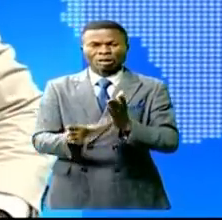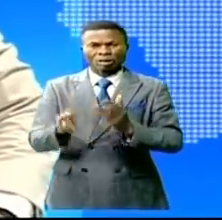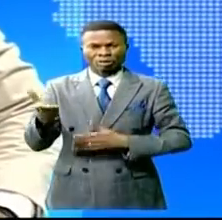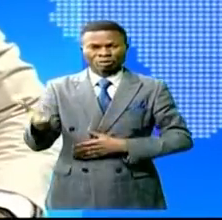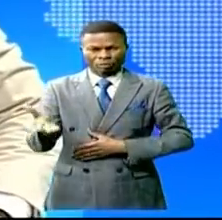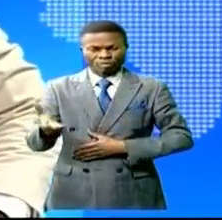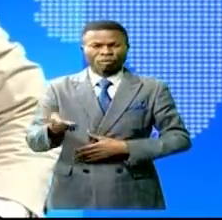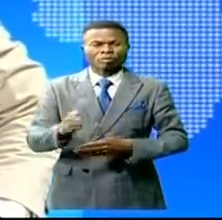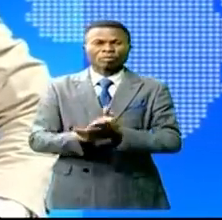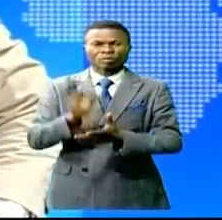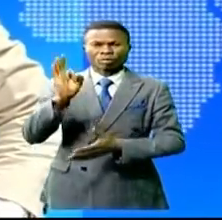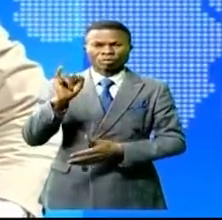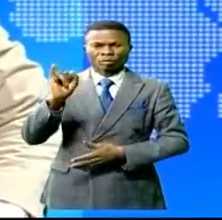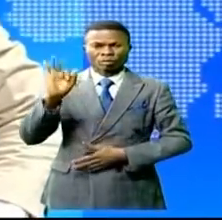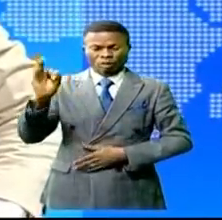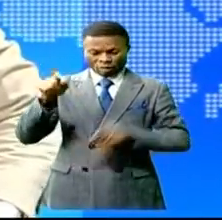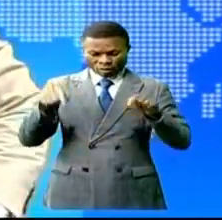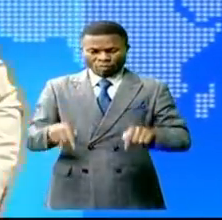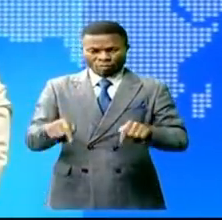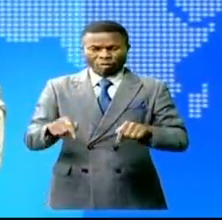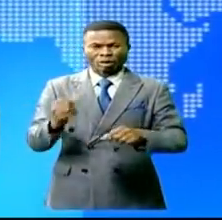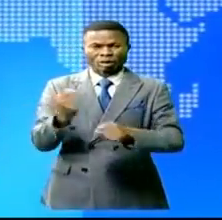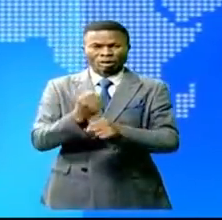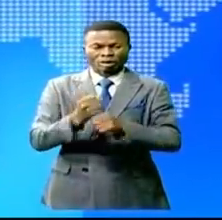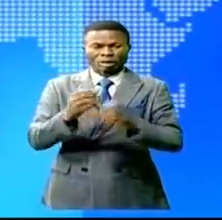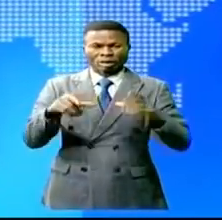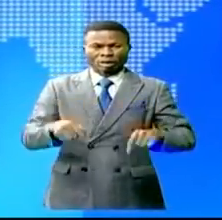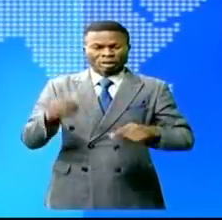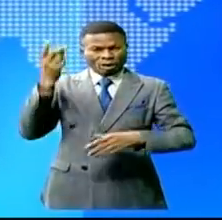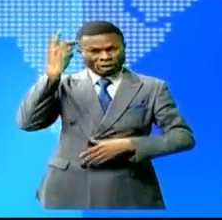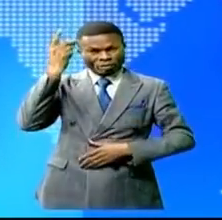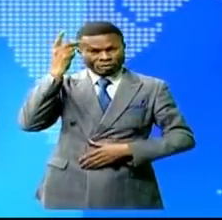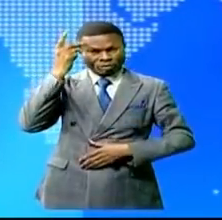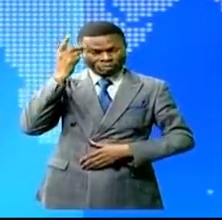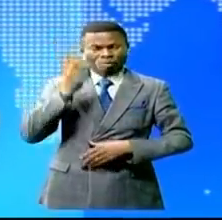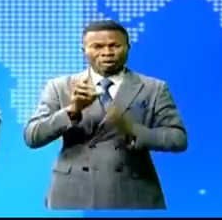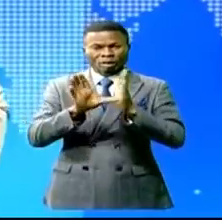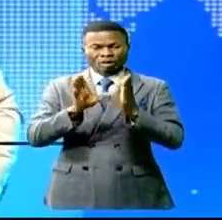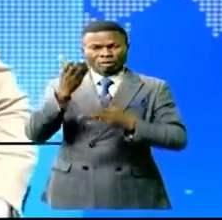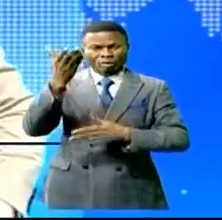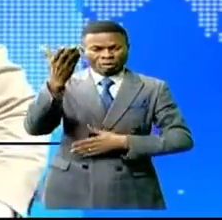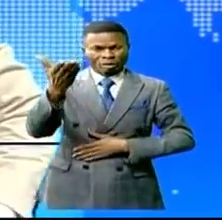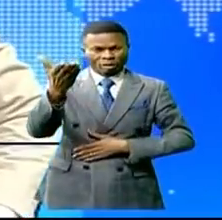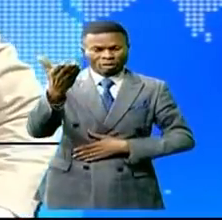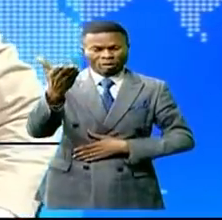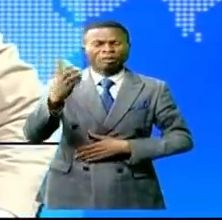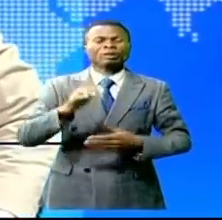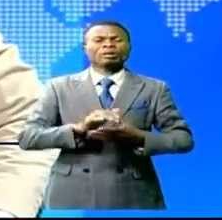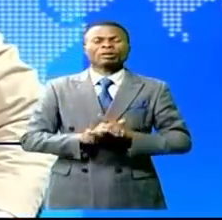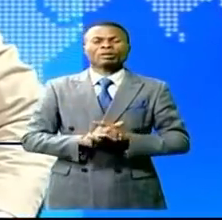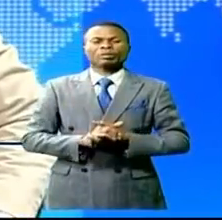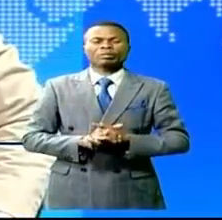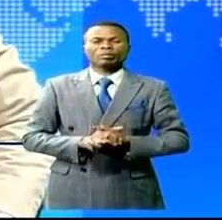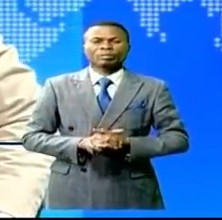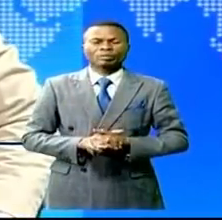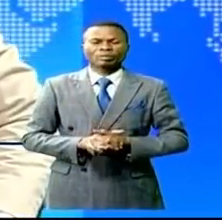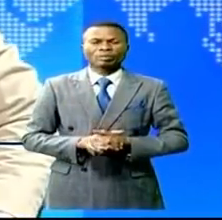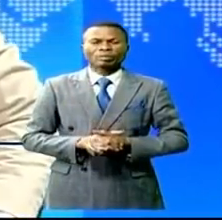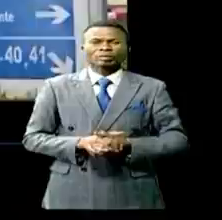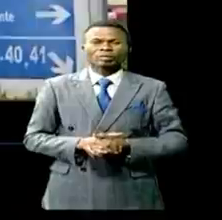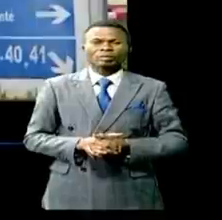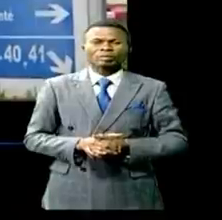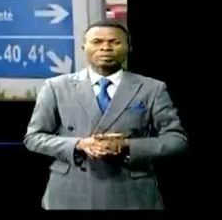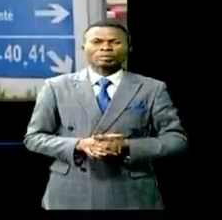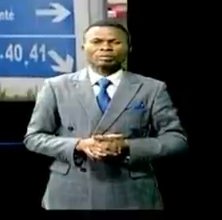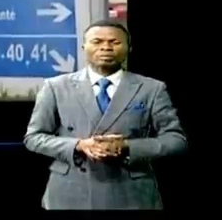fifi masuka en séjour du travail à kinshasa ont fait le point avec pierre qui bandent besson moïse à